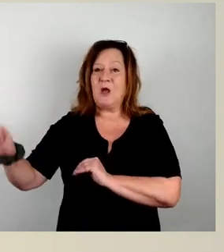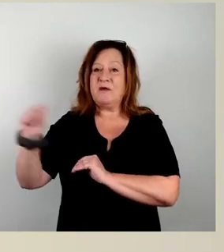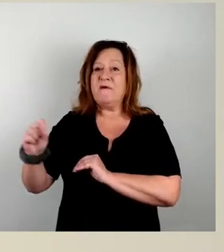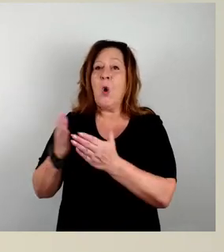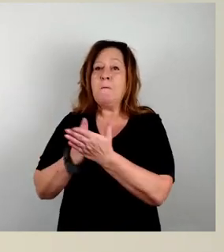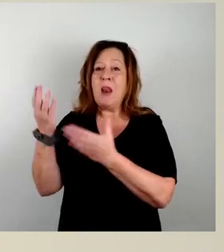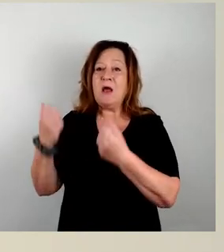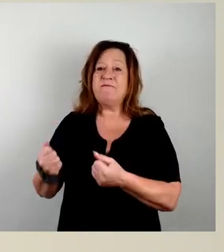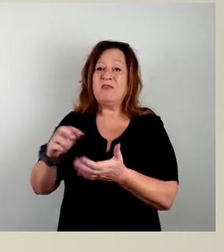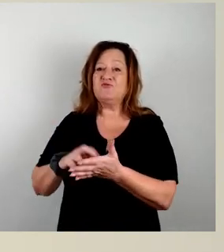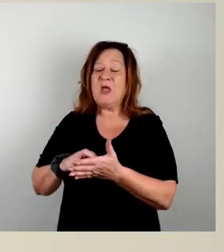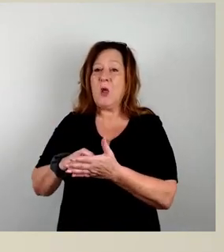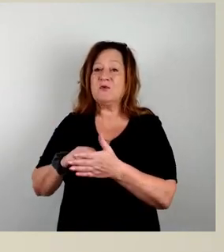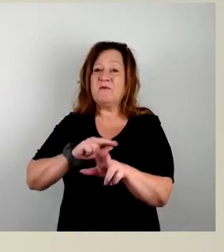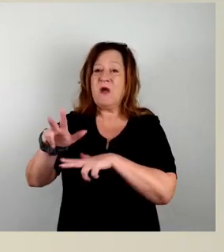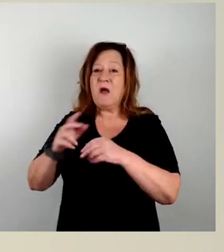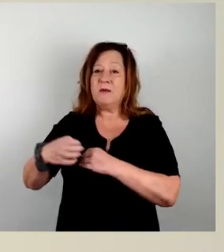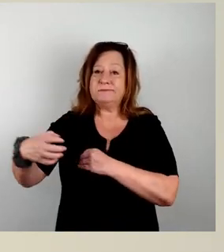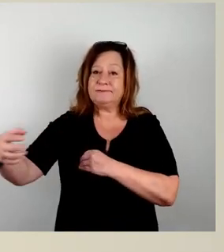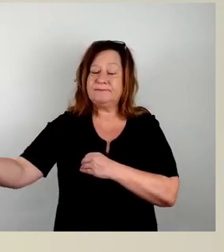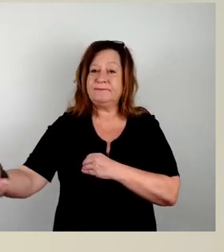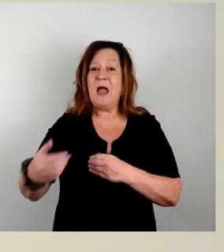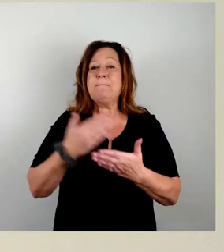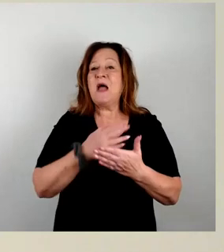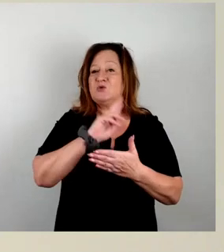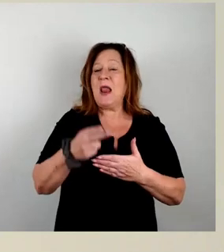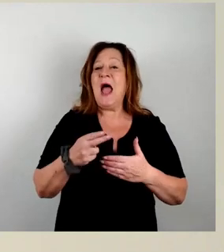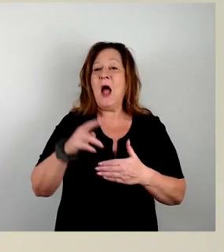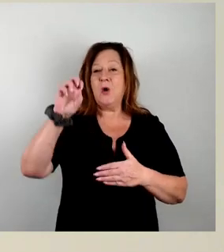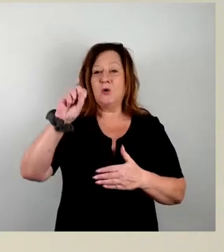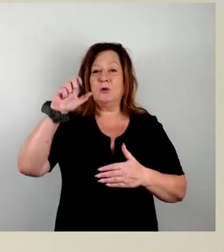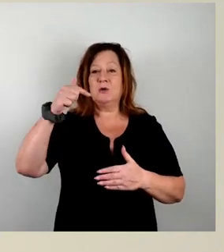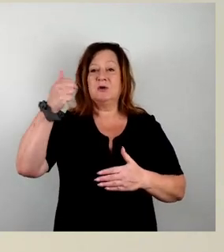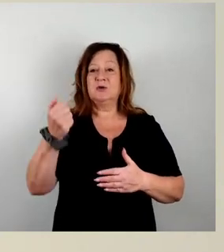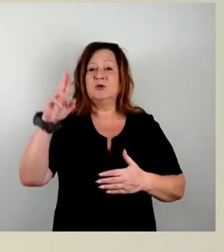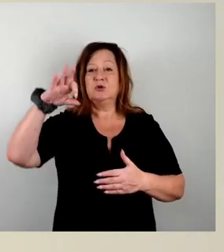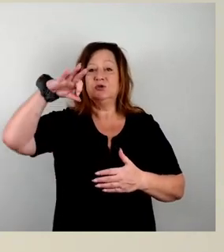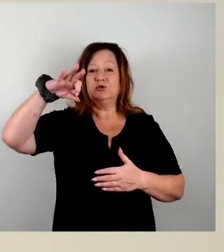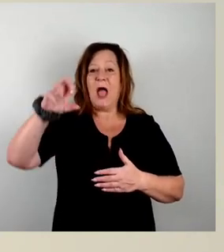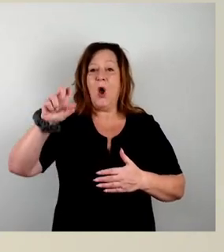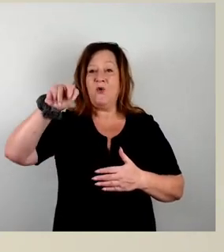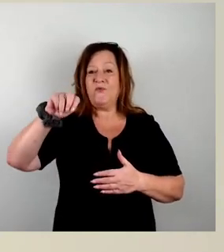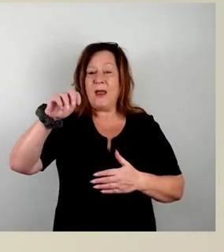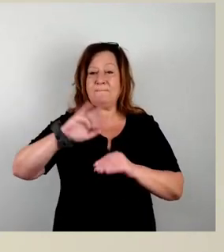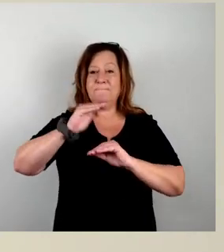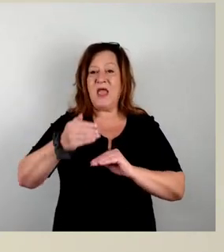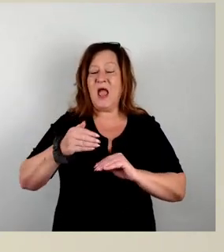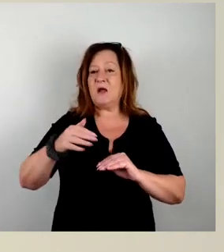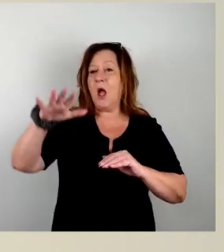mit der Sanierung der Stauffenbergallee, die im nächsten Jahr beginnt, oder wo wir es schon gemacht haben, wo es aktuell noch